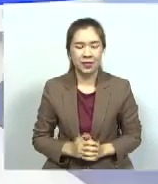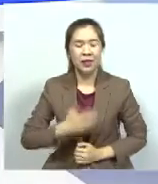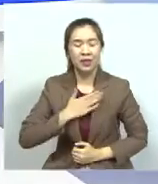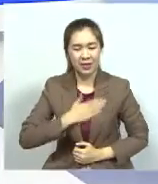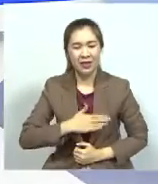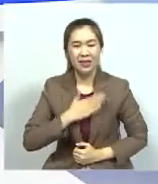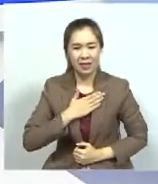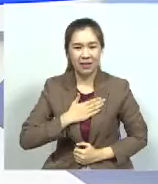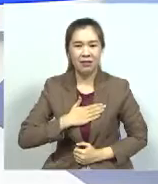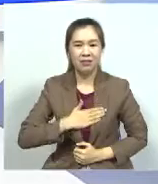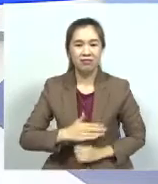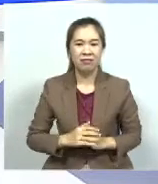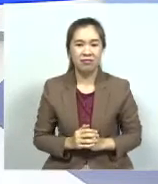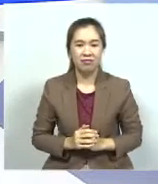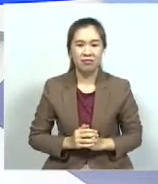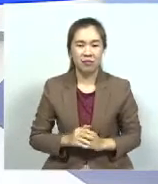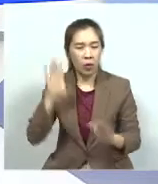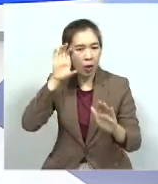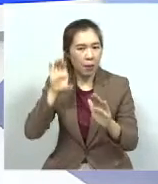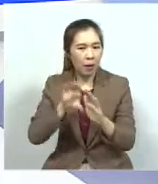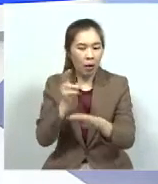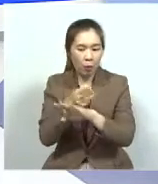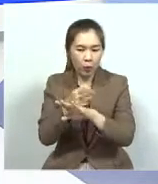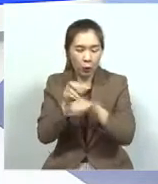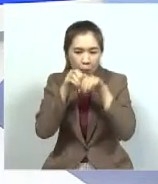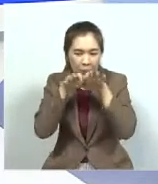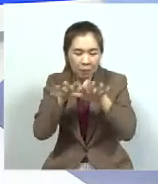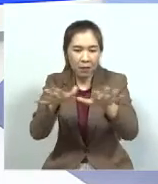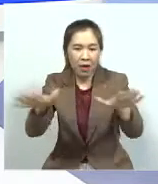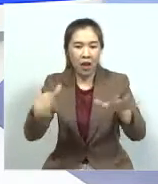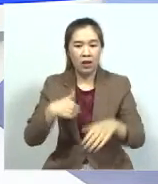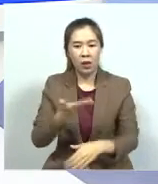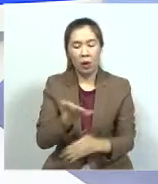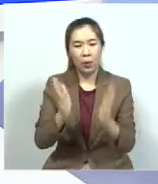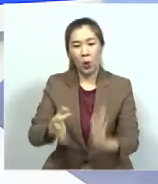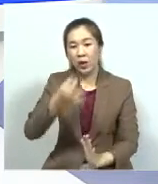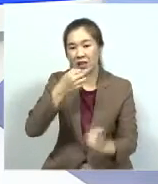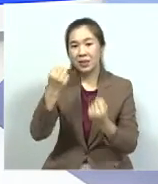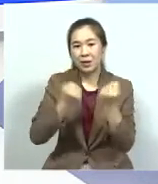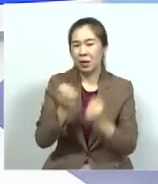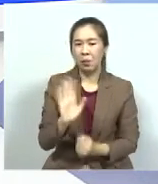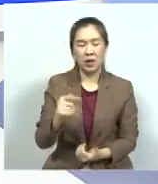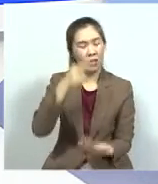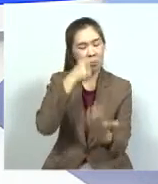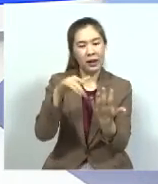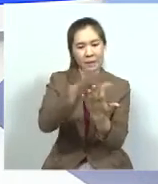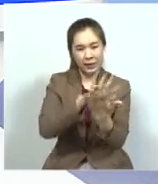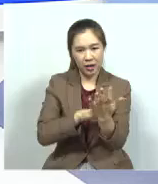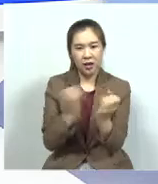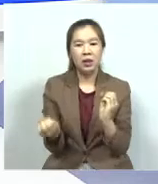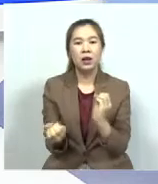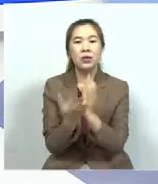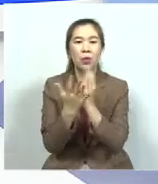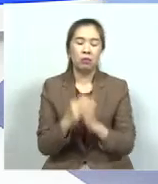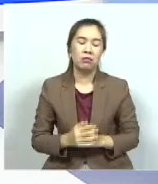ใจเย็นๆนะคะต้องใจเย็นเพราะว่าพอภาพออกไปเนี่ยโอ้โหมันเสียไม่ใช่แค่พี่ๆแท็กซี่เสียมาถึงบ้านเราเพราะเขาบอกเลยว่าเ